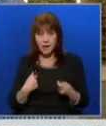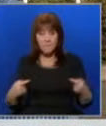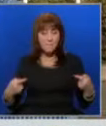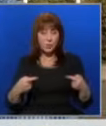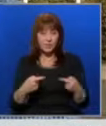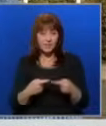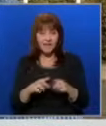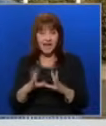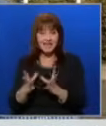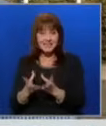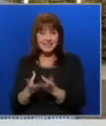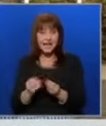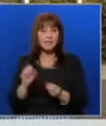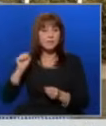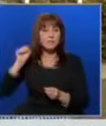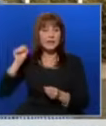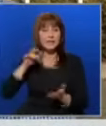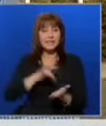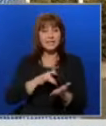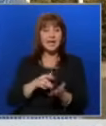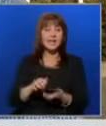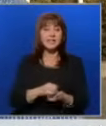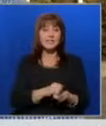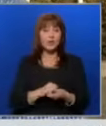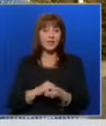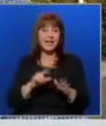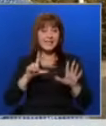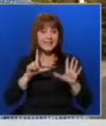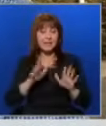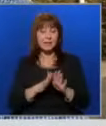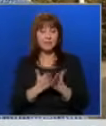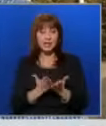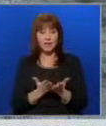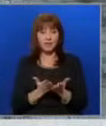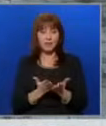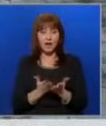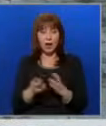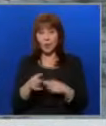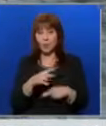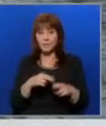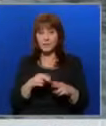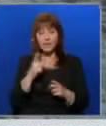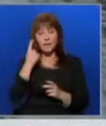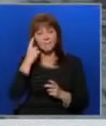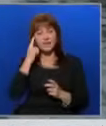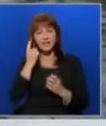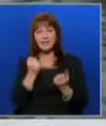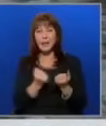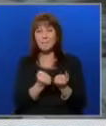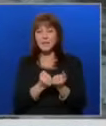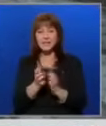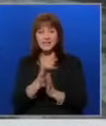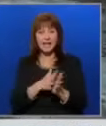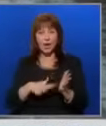с всички партийни централи, са се организирали от 7 член на комисия, държат 6 членове. Мненията на местните жители от